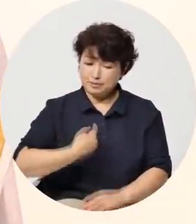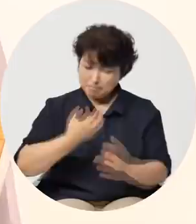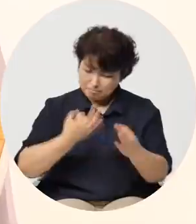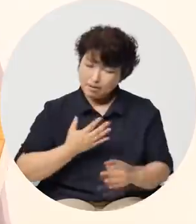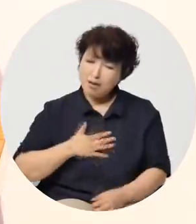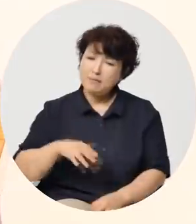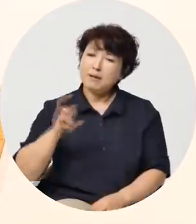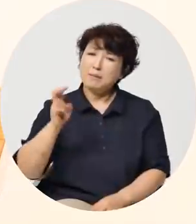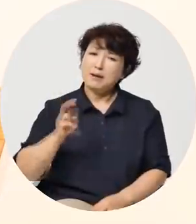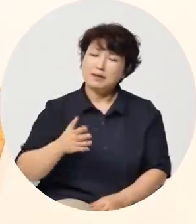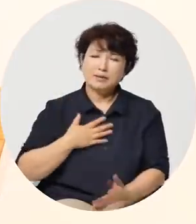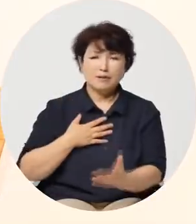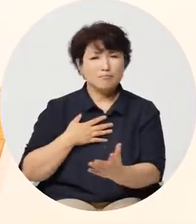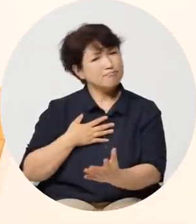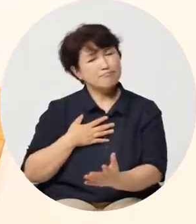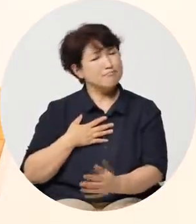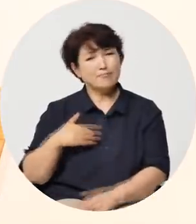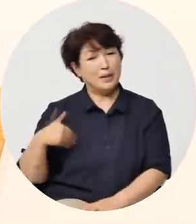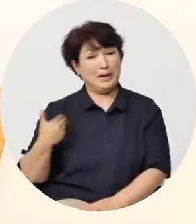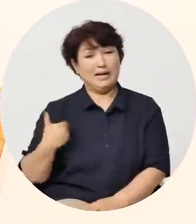죽으려고 어떻게 알아?